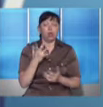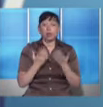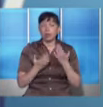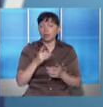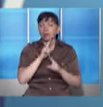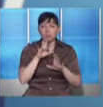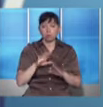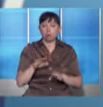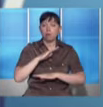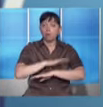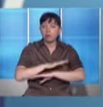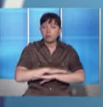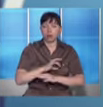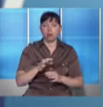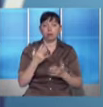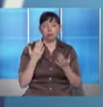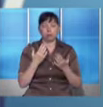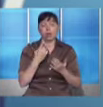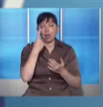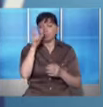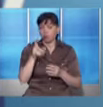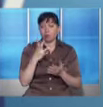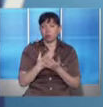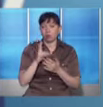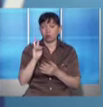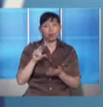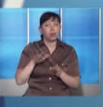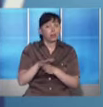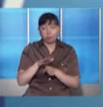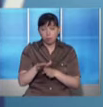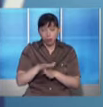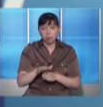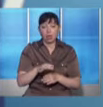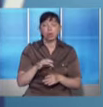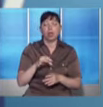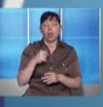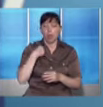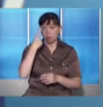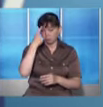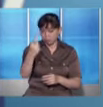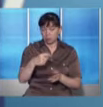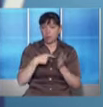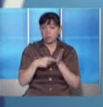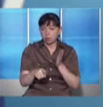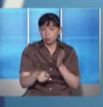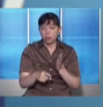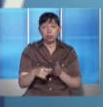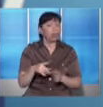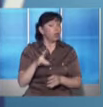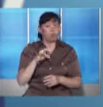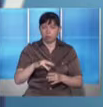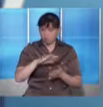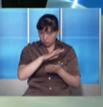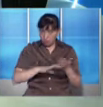va fi respectat regulamentul, unul dintre candidați nu respectă regulamentul și la o avertizare nu se